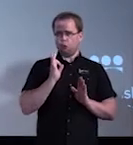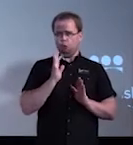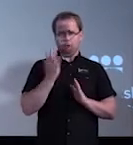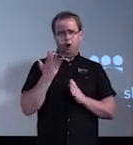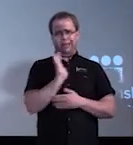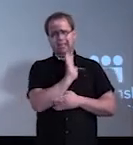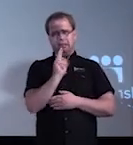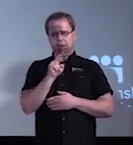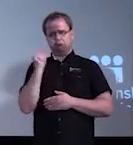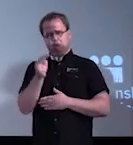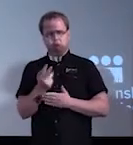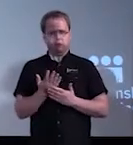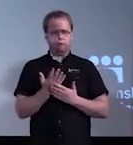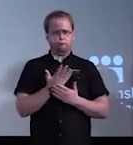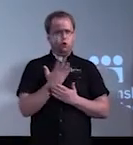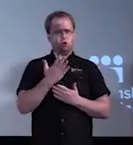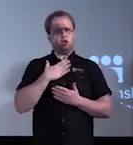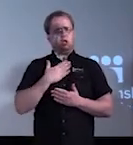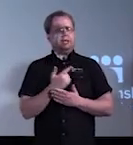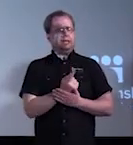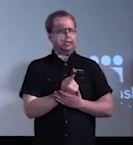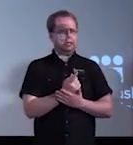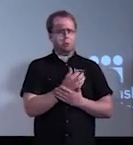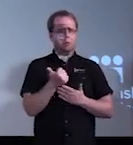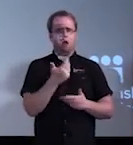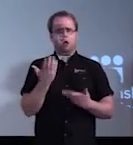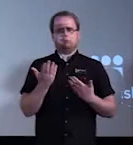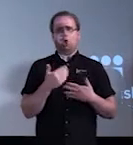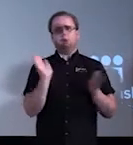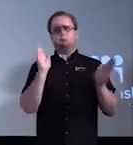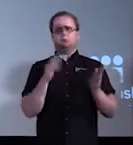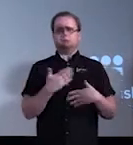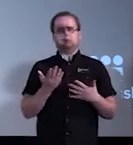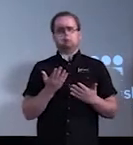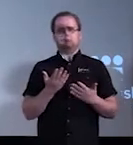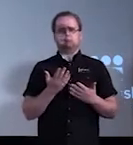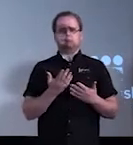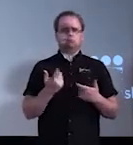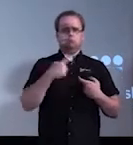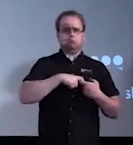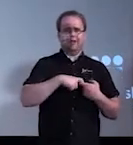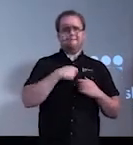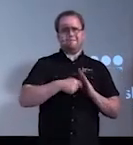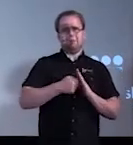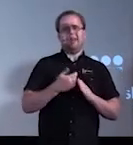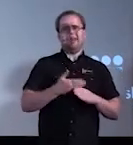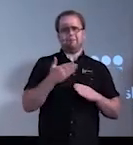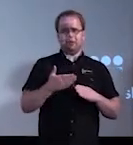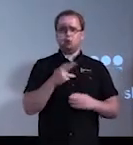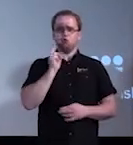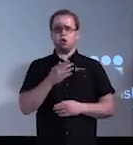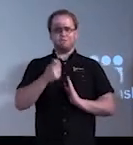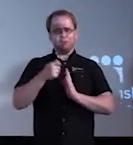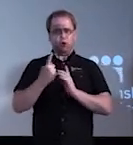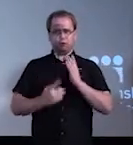detta? Alltså om ni bara börjar reflektera helt öppet kring filmen efter det nya filmavtalet.